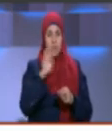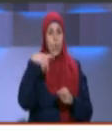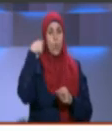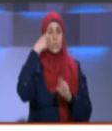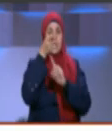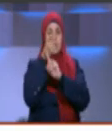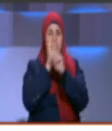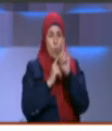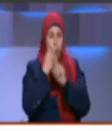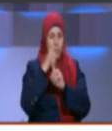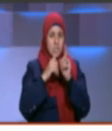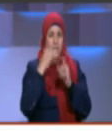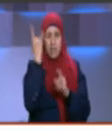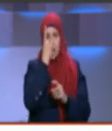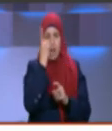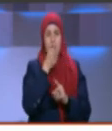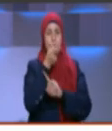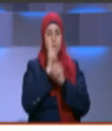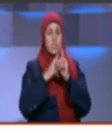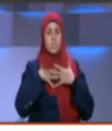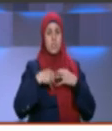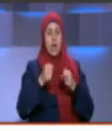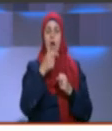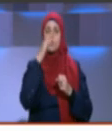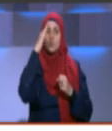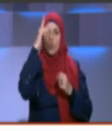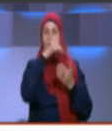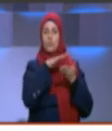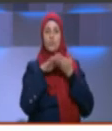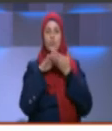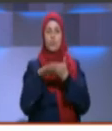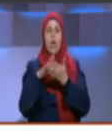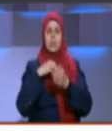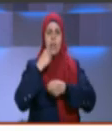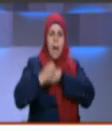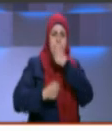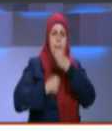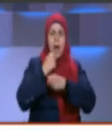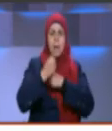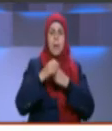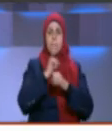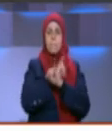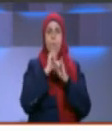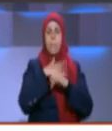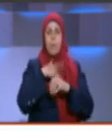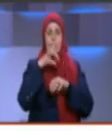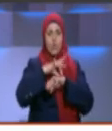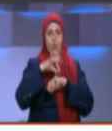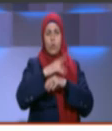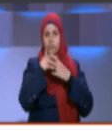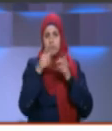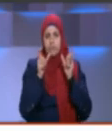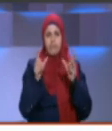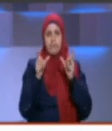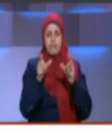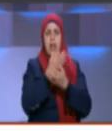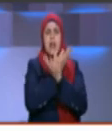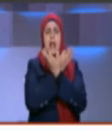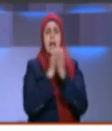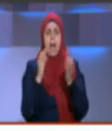الصحة الفضل في هذا، إلى تفاني الطواقم الصحية من